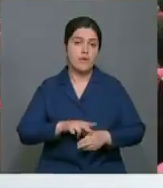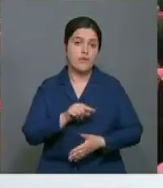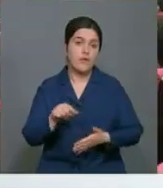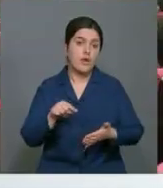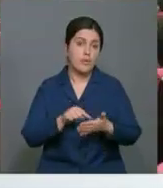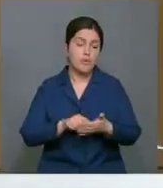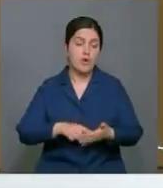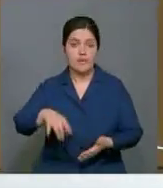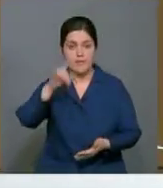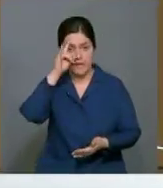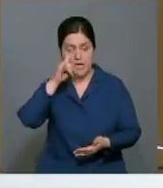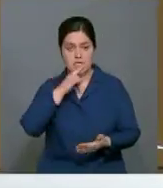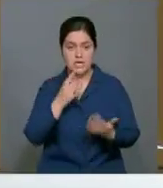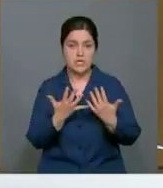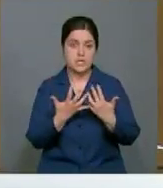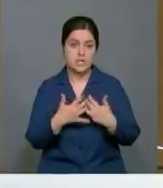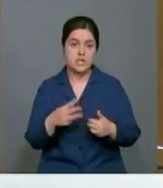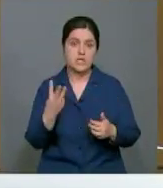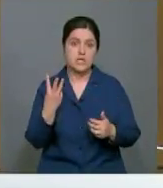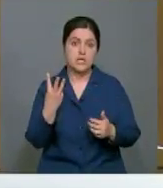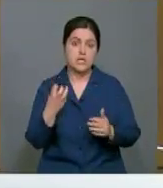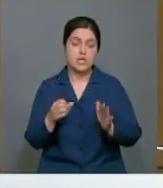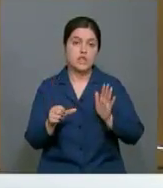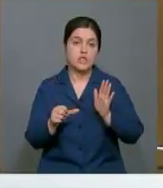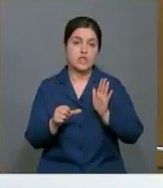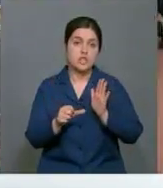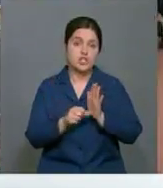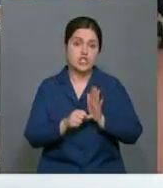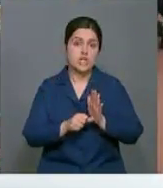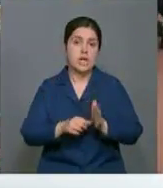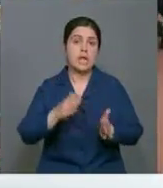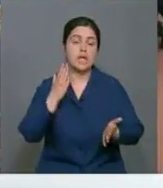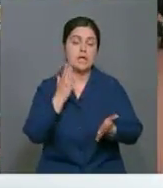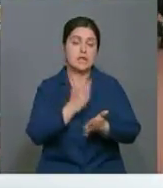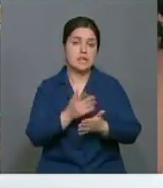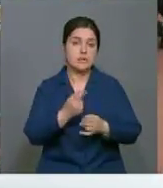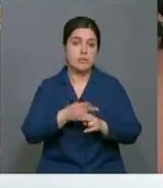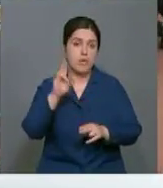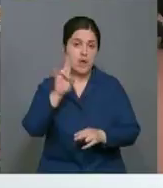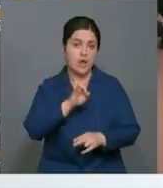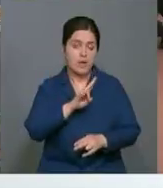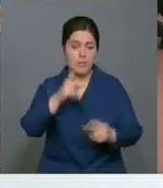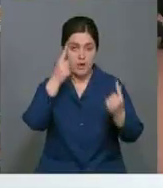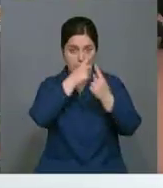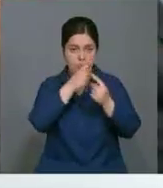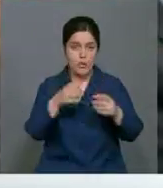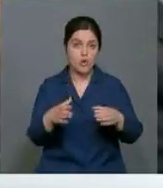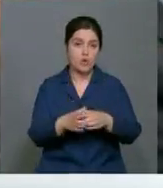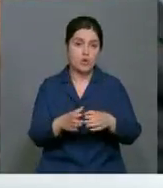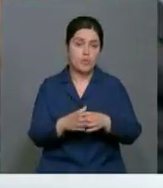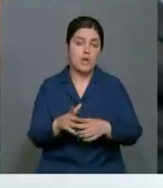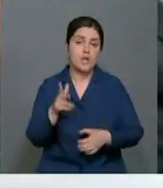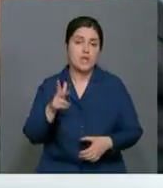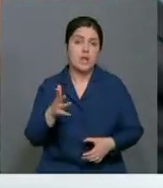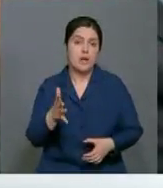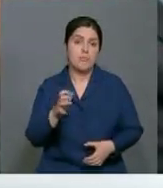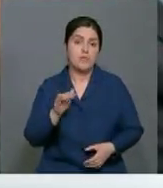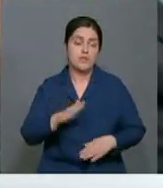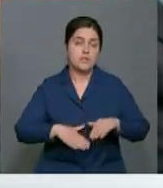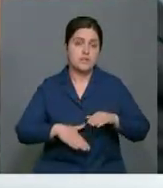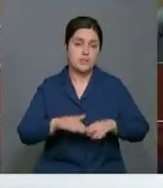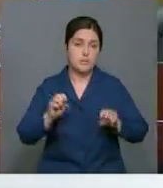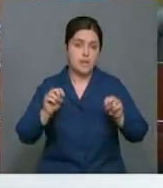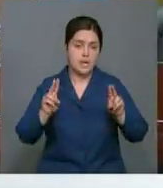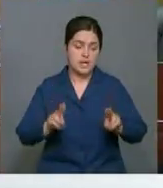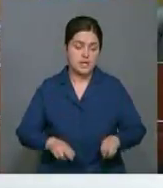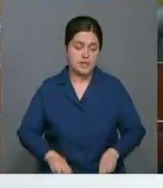вопросе. Так, в нашей стране насчитывается 306 теологических и информационных групп, работают более 3500